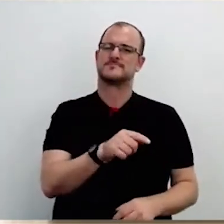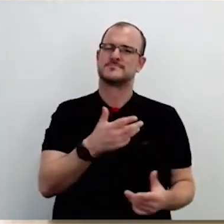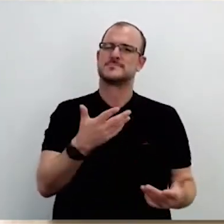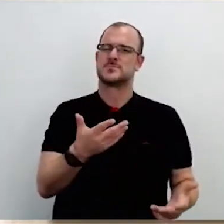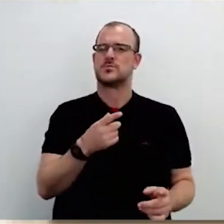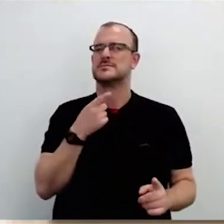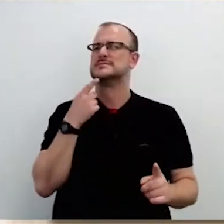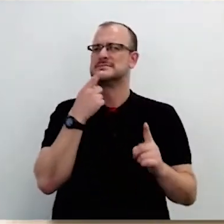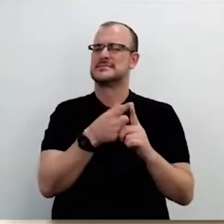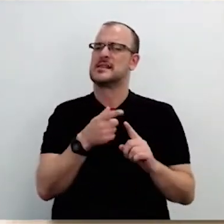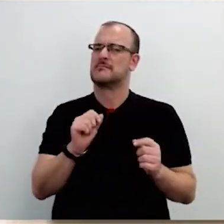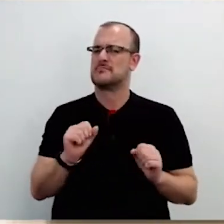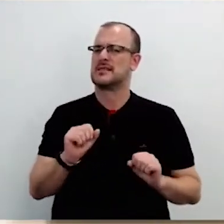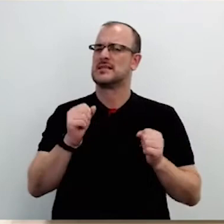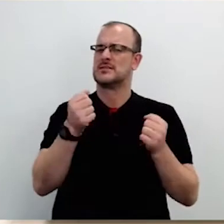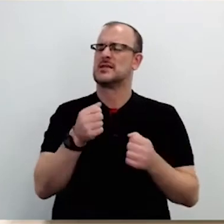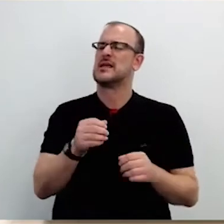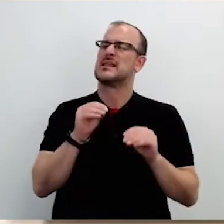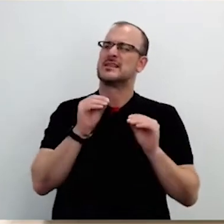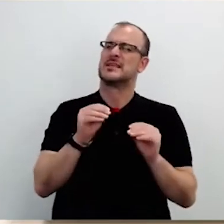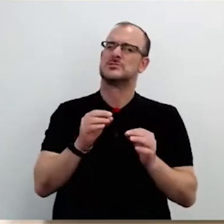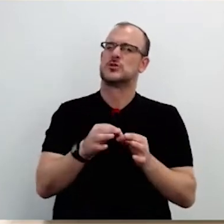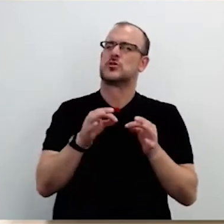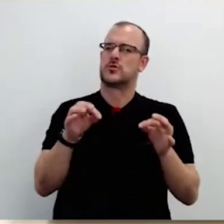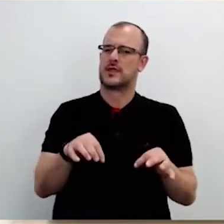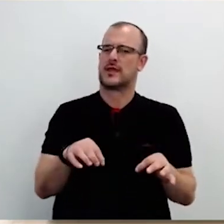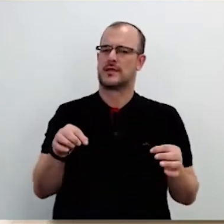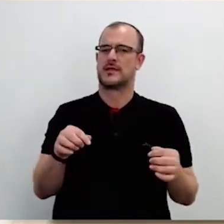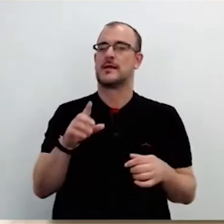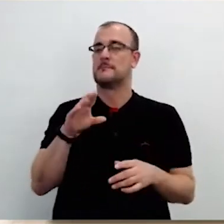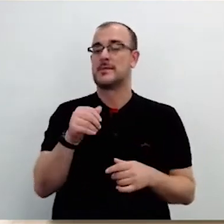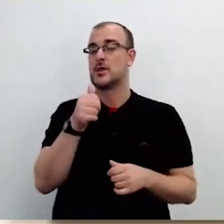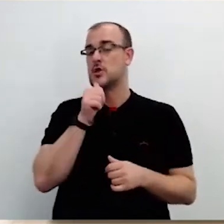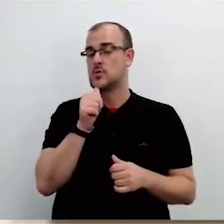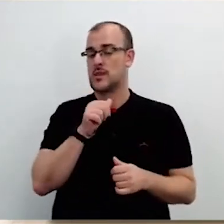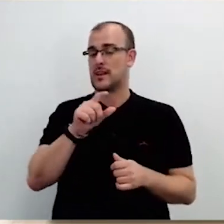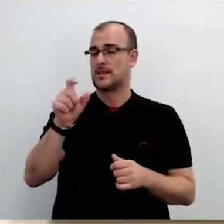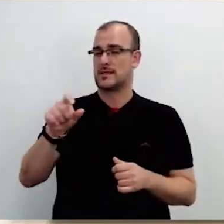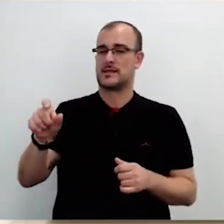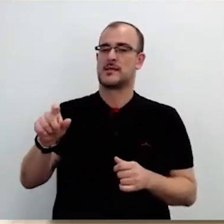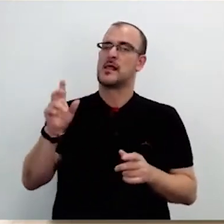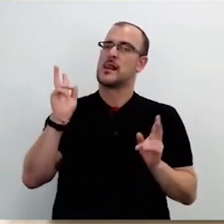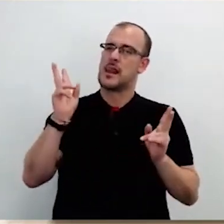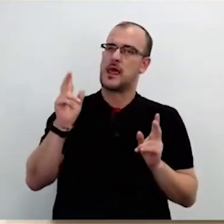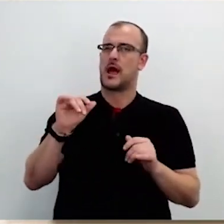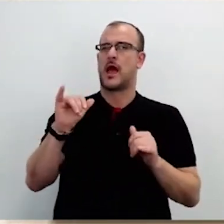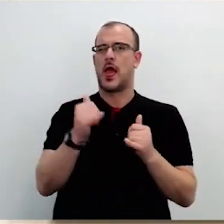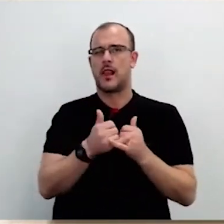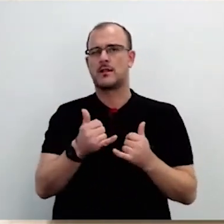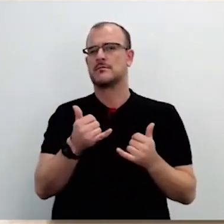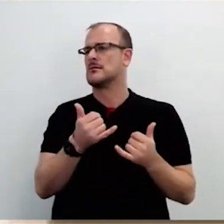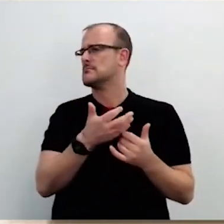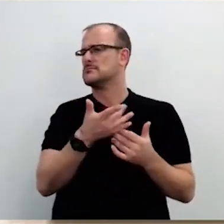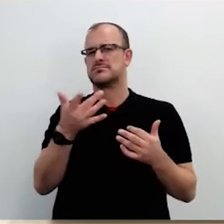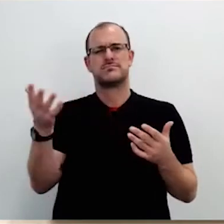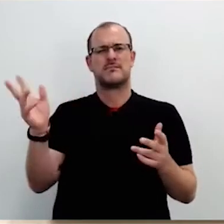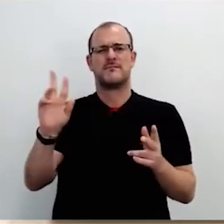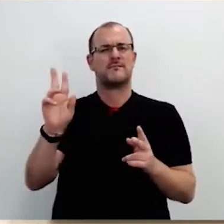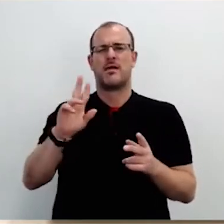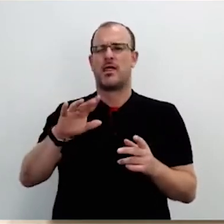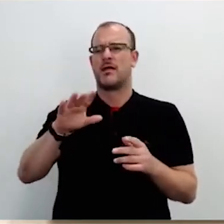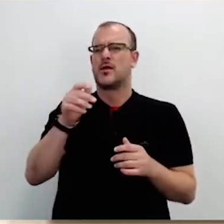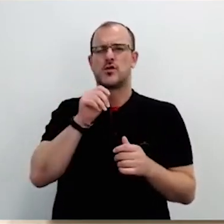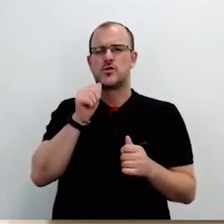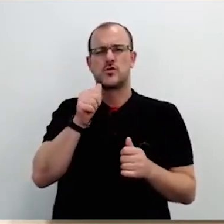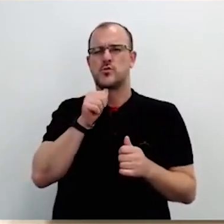der Initiative Teach Today, unter Einbindung der Jugendlichen, Lehrer, Eltern, wer immer auch mit